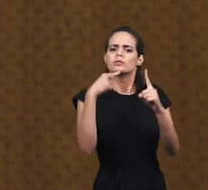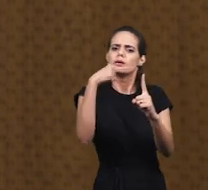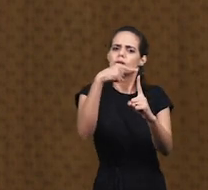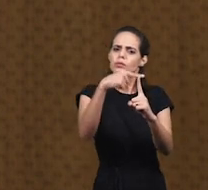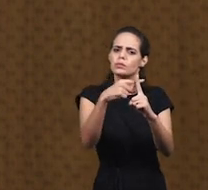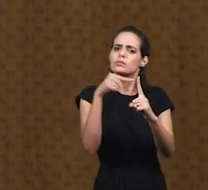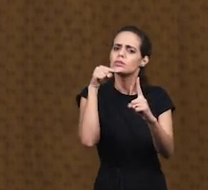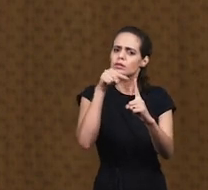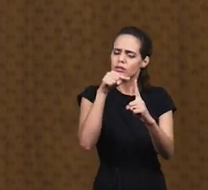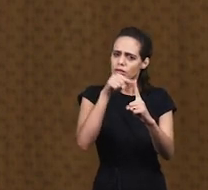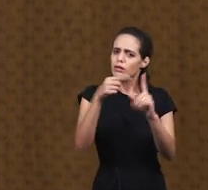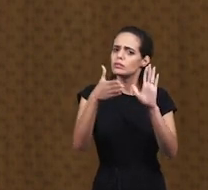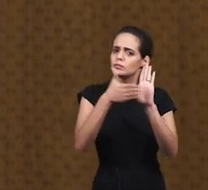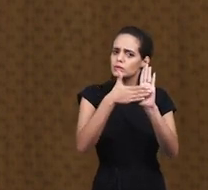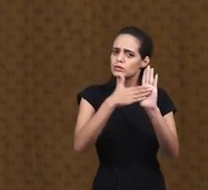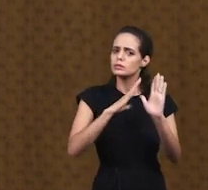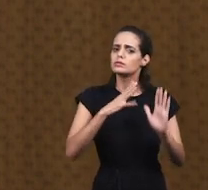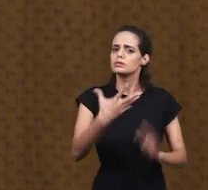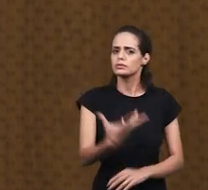Il était le Fils de Dieu.